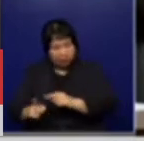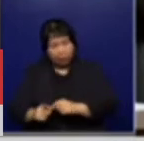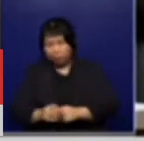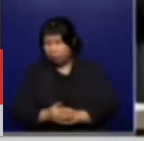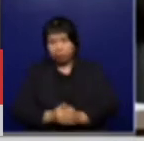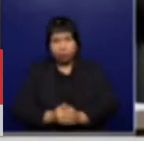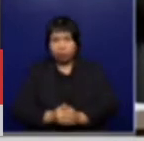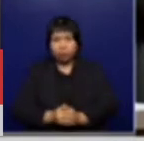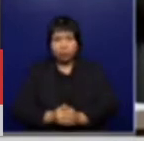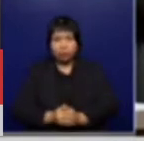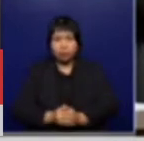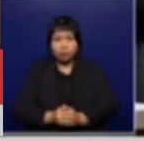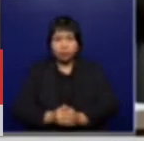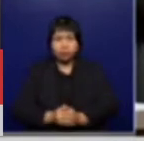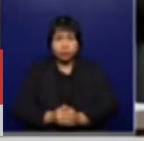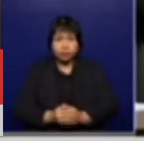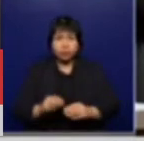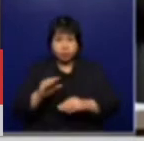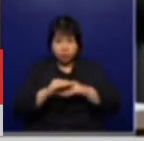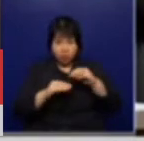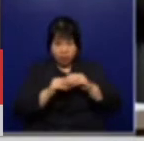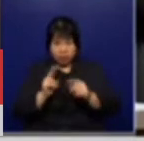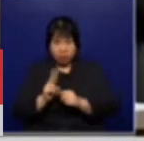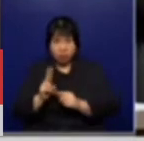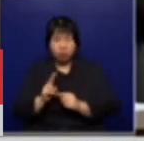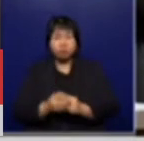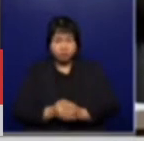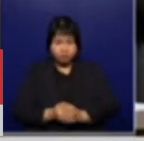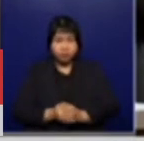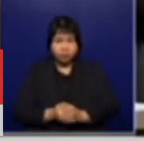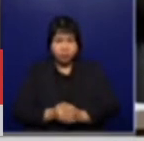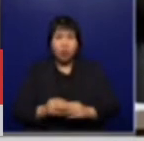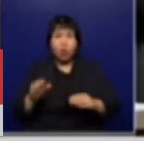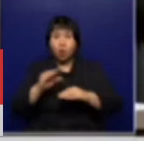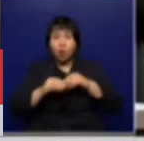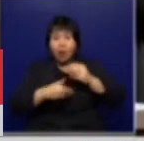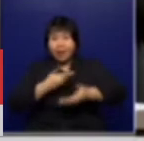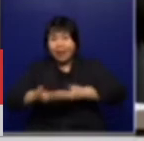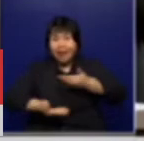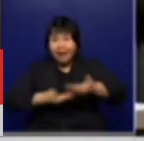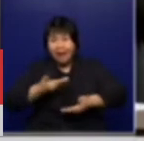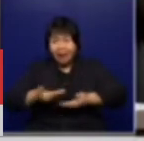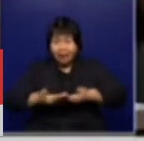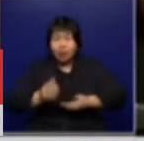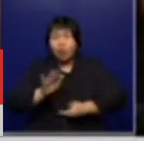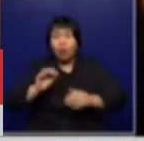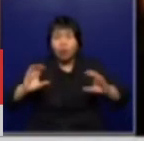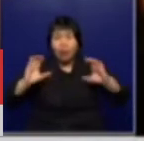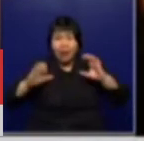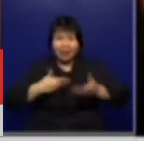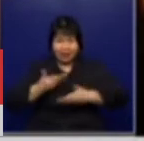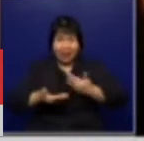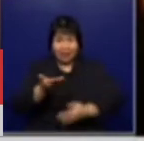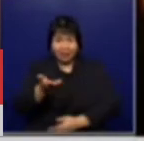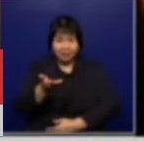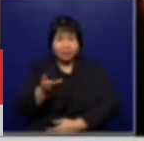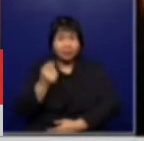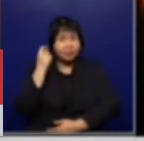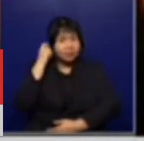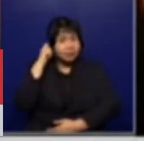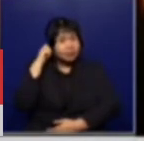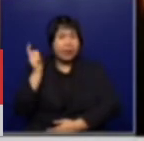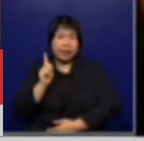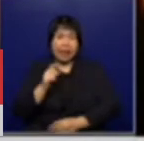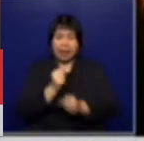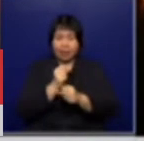างยิ่งโครงการต่อมาค่ะโครงการตลาดประชารัฐเป็นโครงการที่ใช้งบประมาณเพื่อสร้างและป